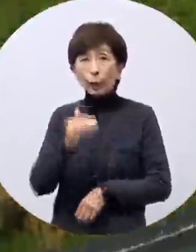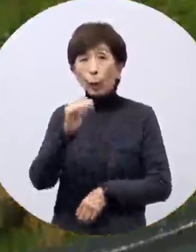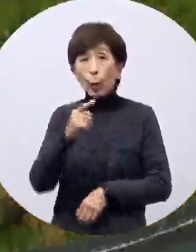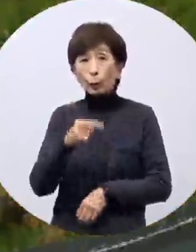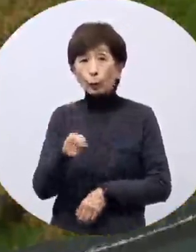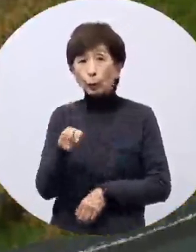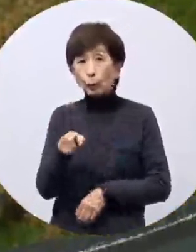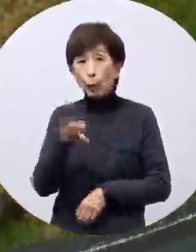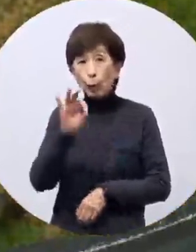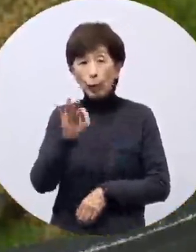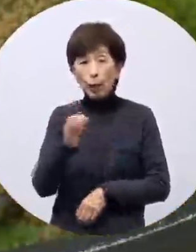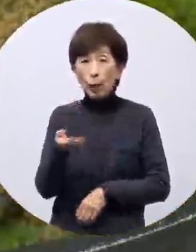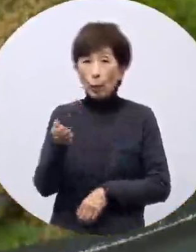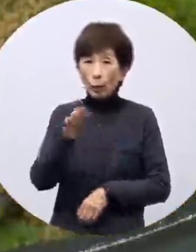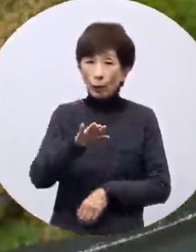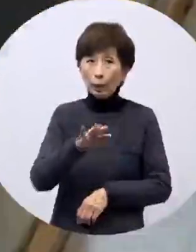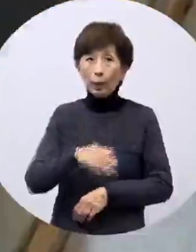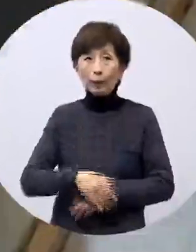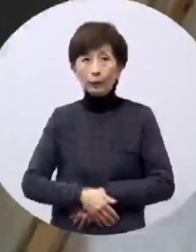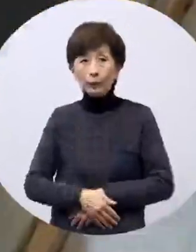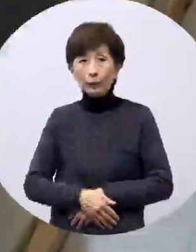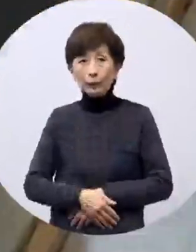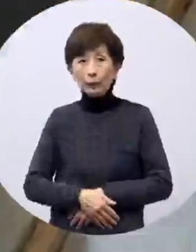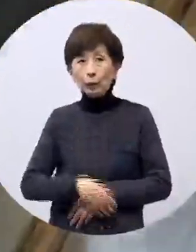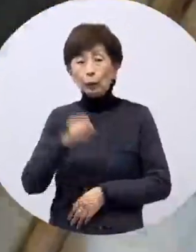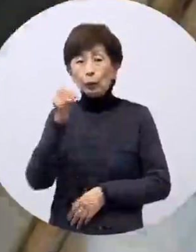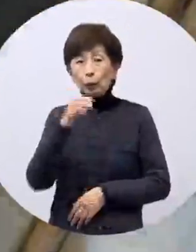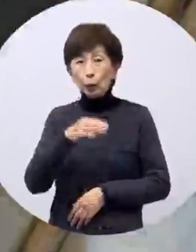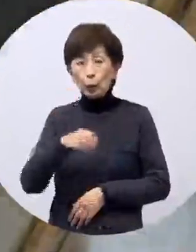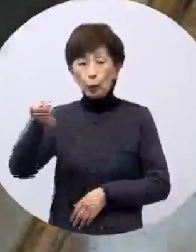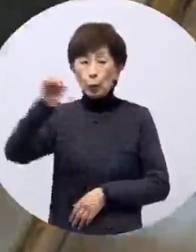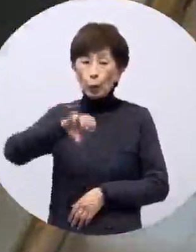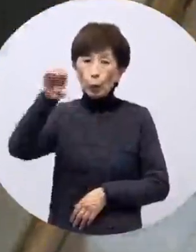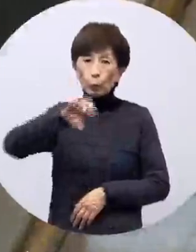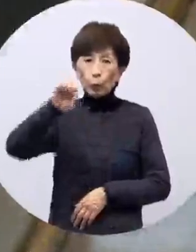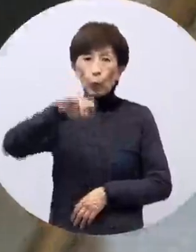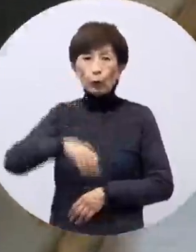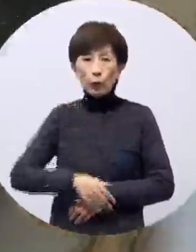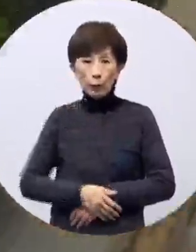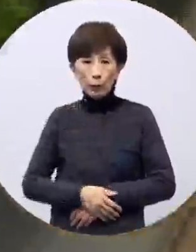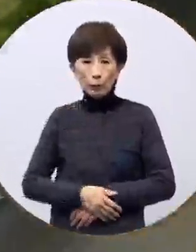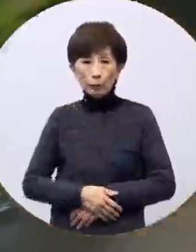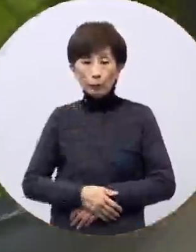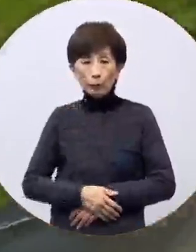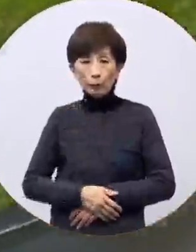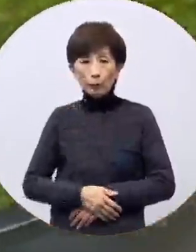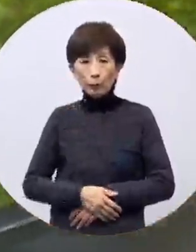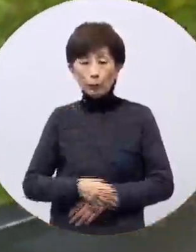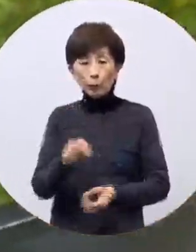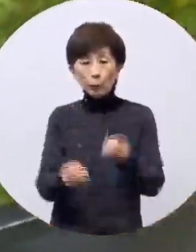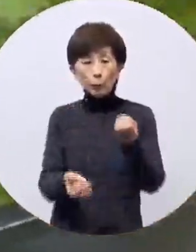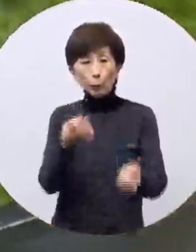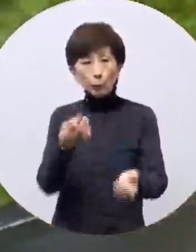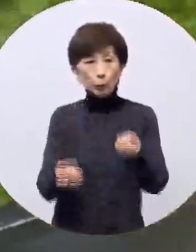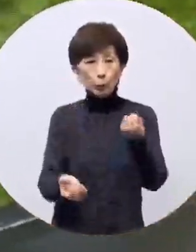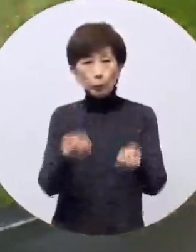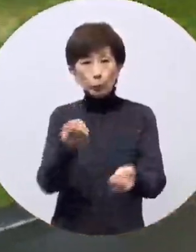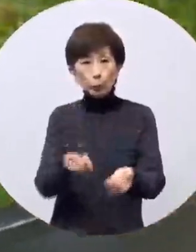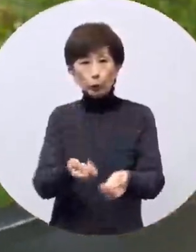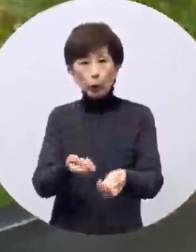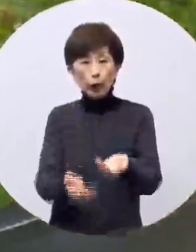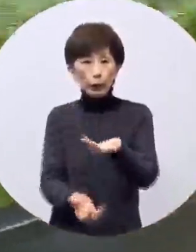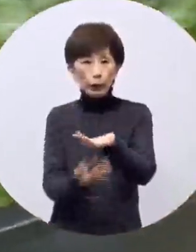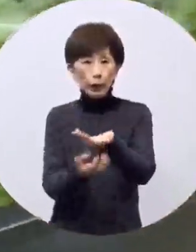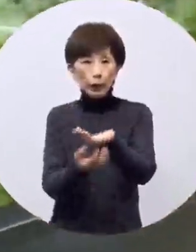ります。全部でいいですか。 はい はい、塩とコショウ、 はい はい、入ります。 でふつふつと煮立たせます